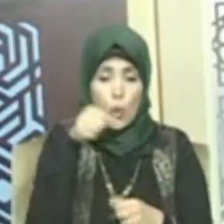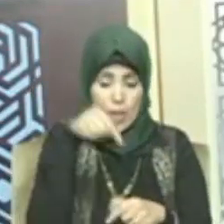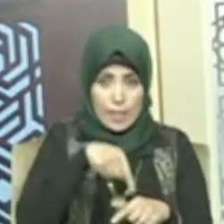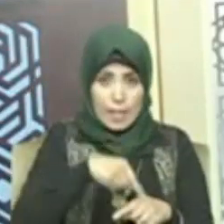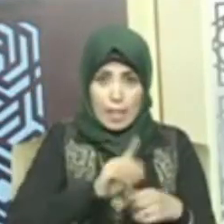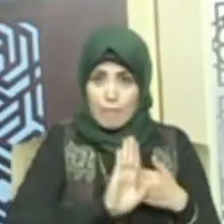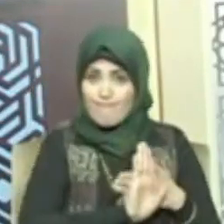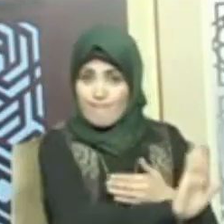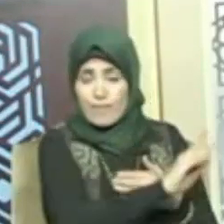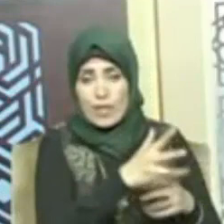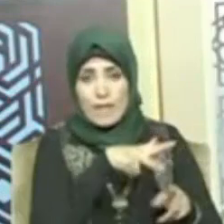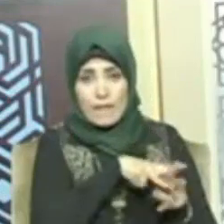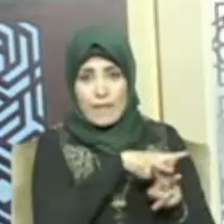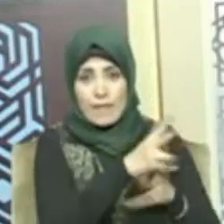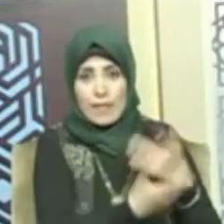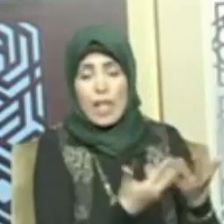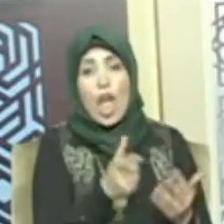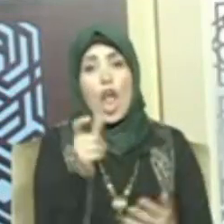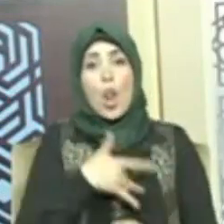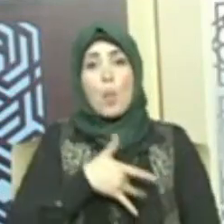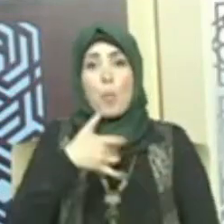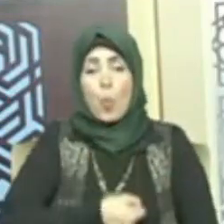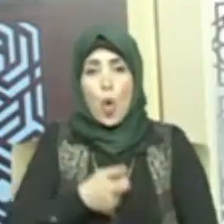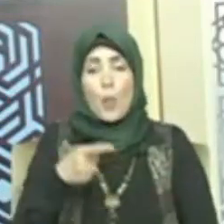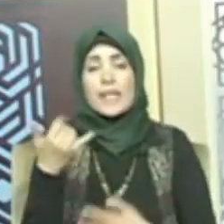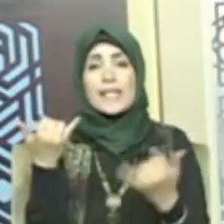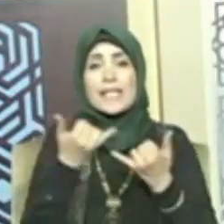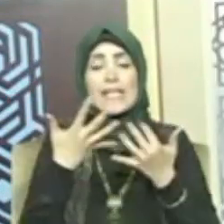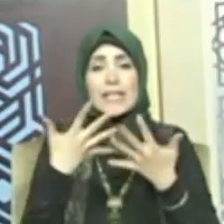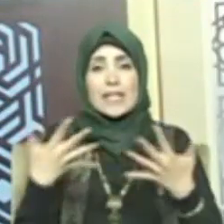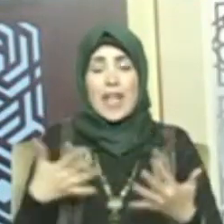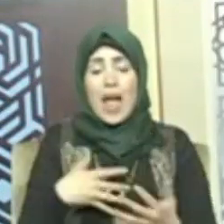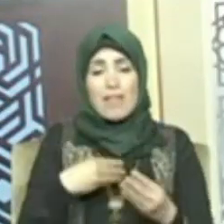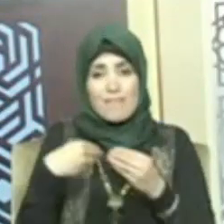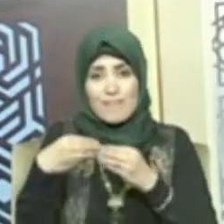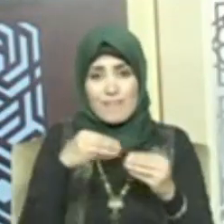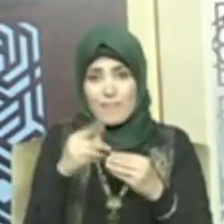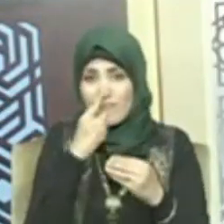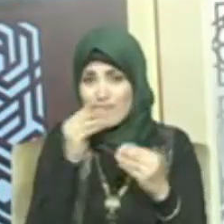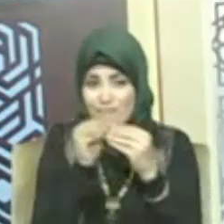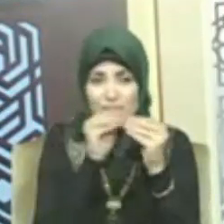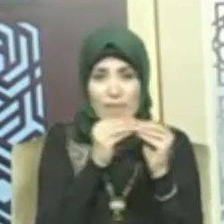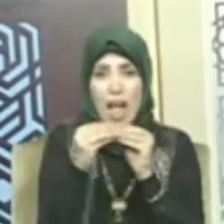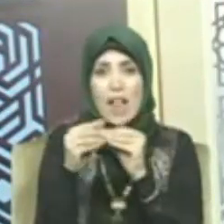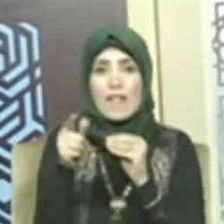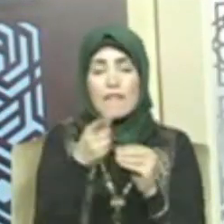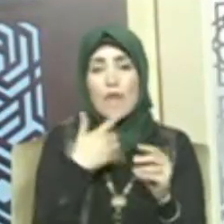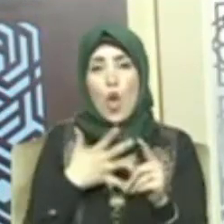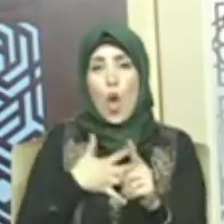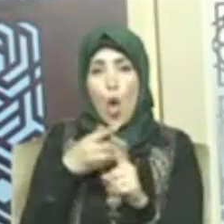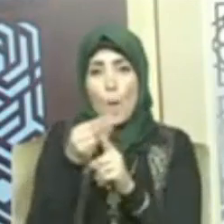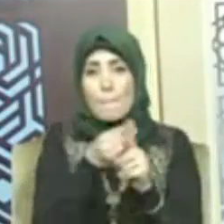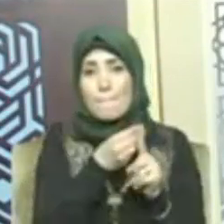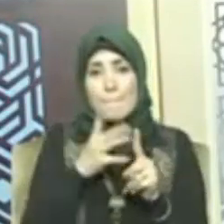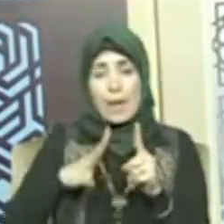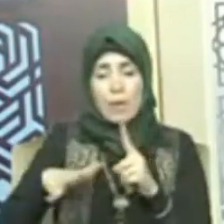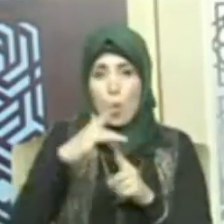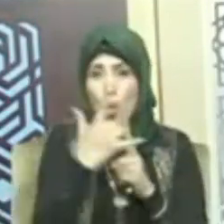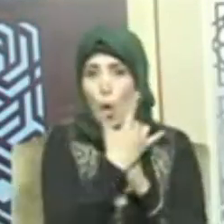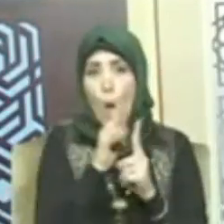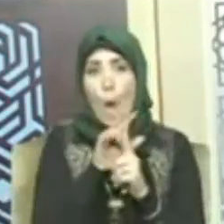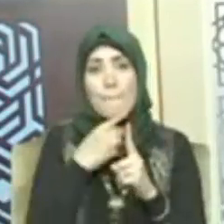فالمؤمن سهل هين لين يألف ويؤلف، ليس بفظ